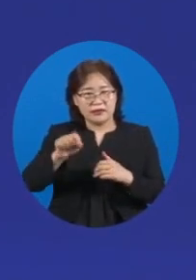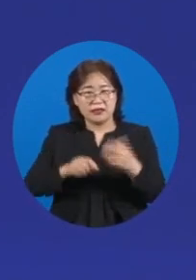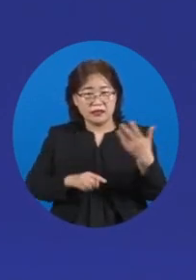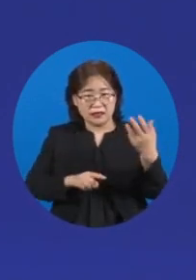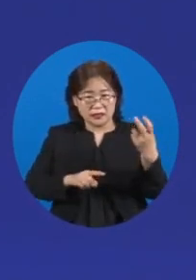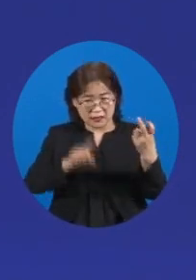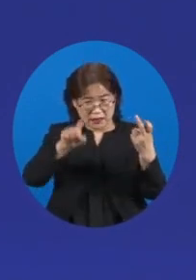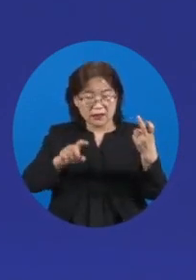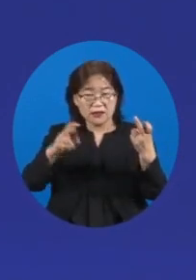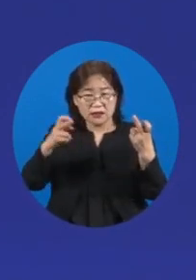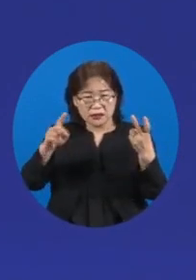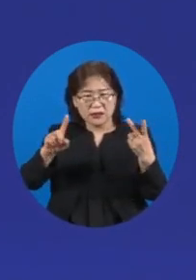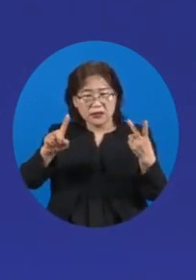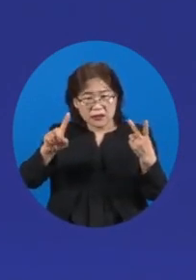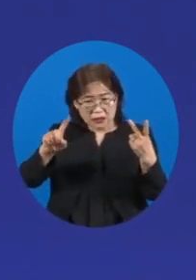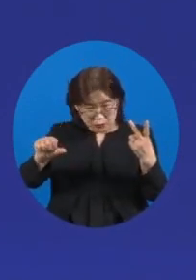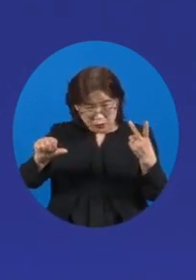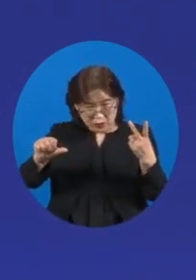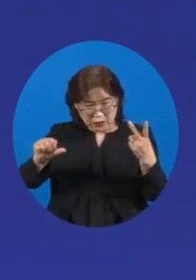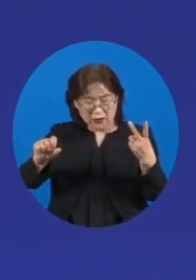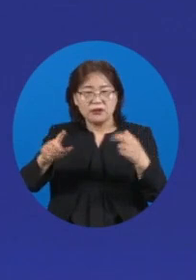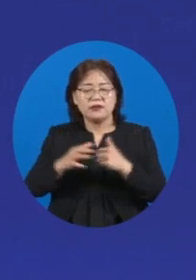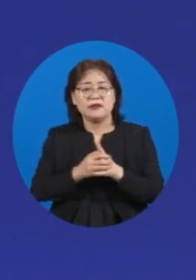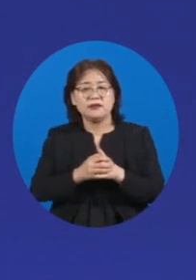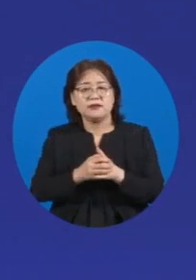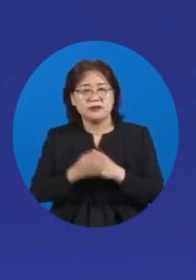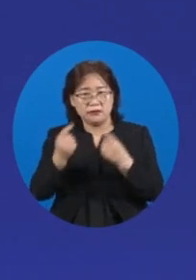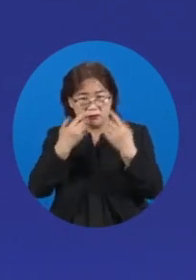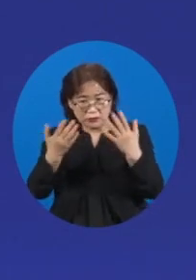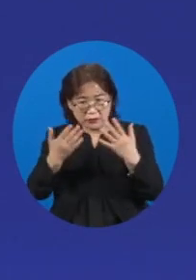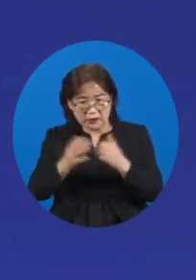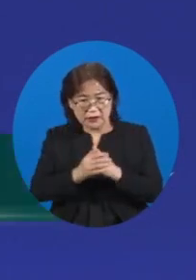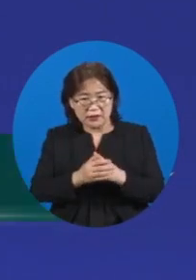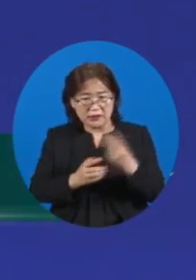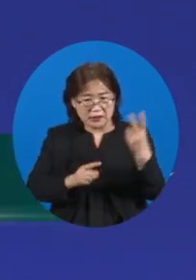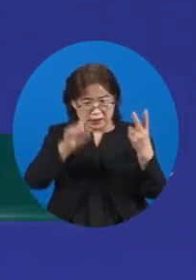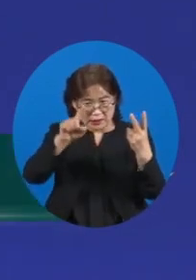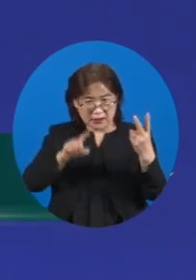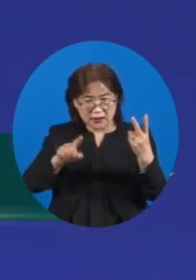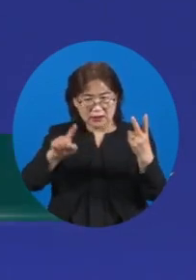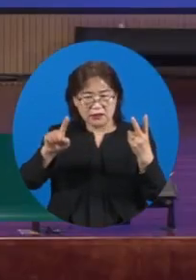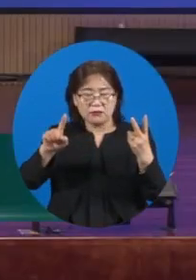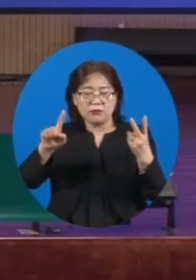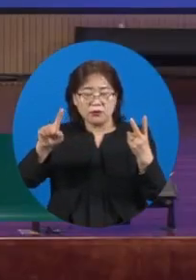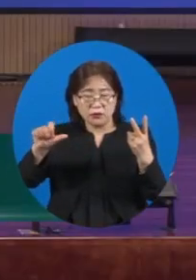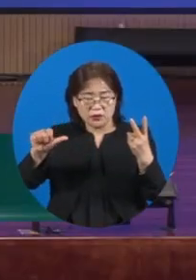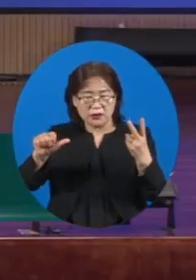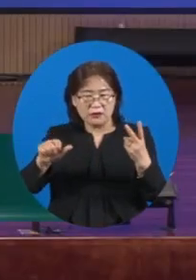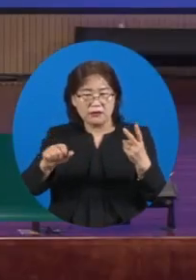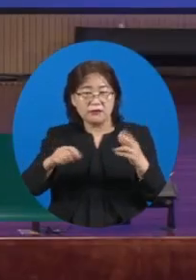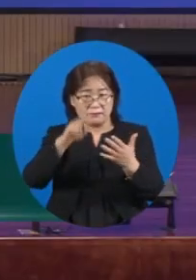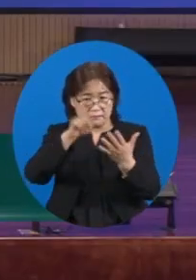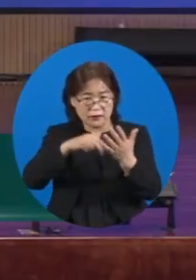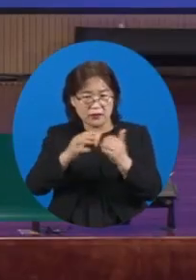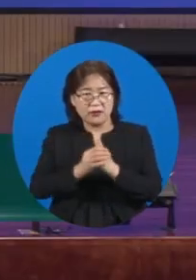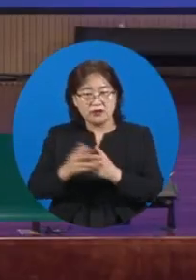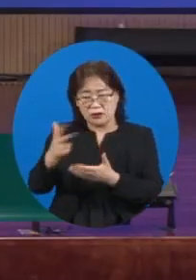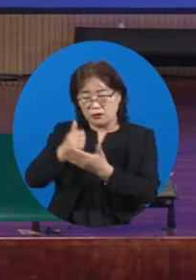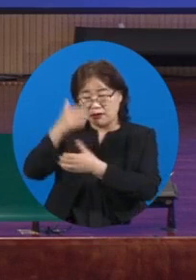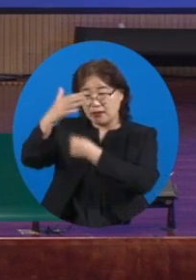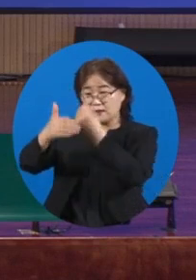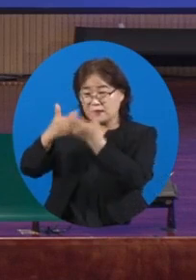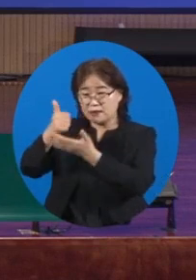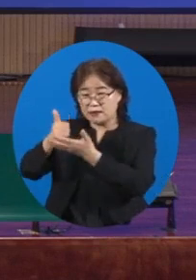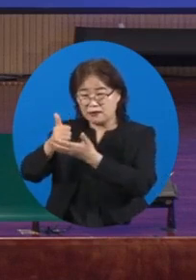되면요 더 분명하게 알 수가 있어요 우리 상세 리장 10 5절의 말씀을 있겠습니다 다같이 초 요와 하나님이